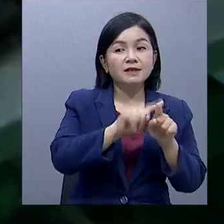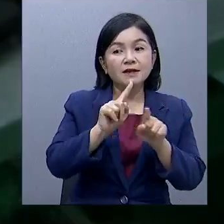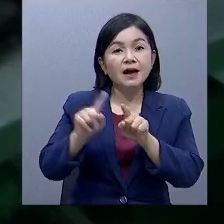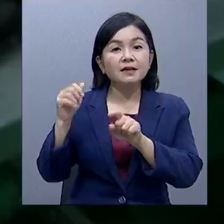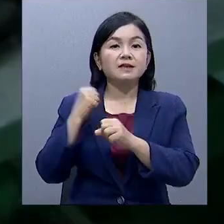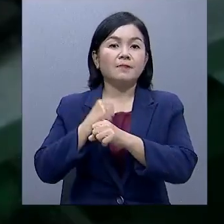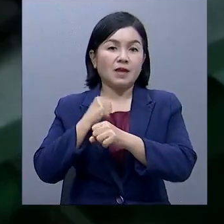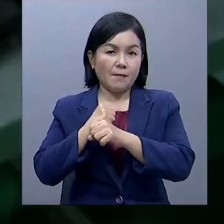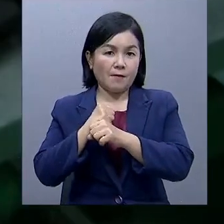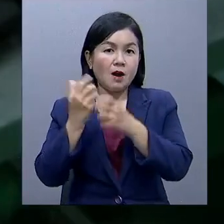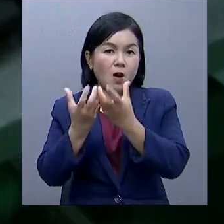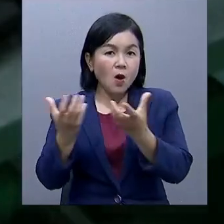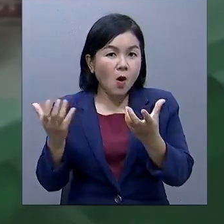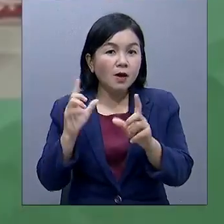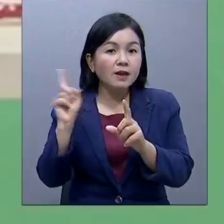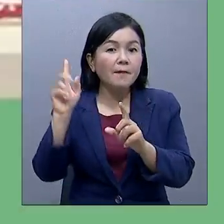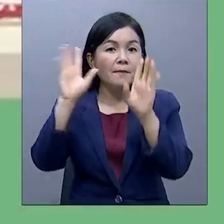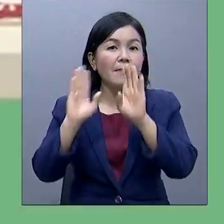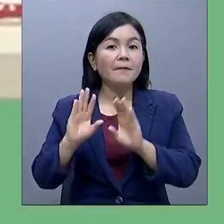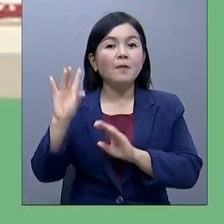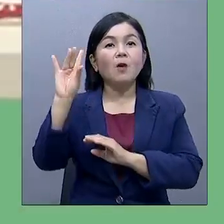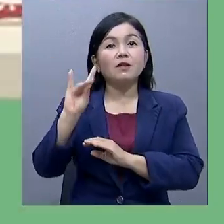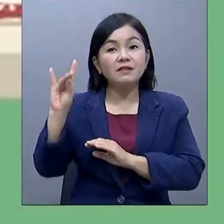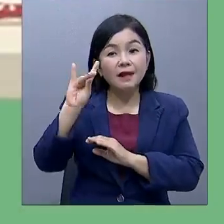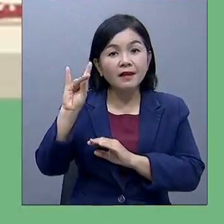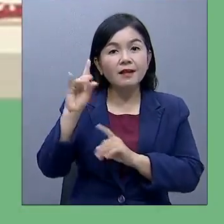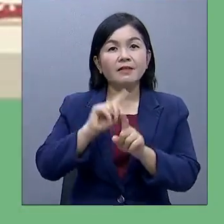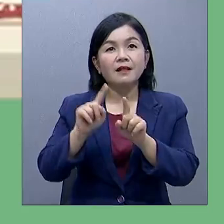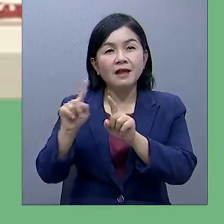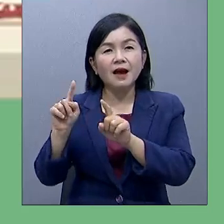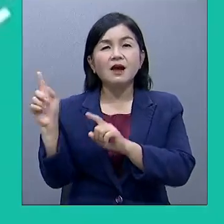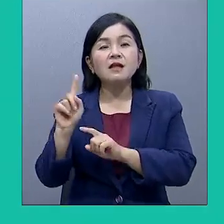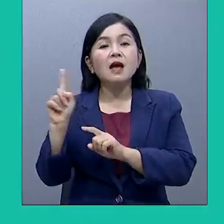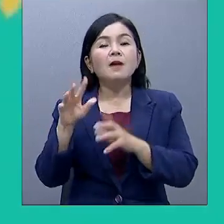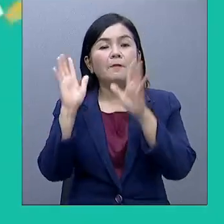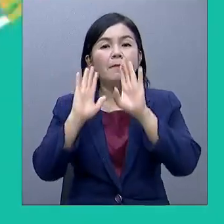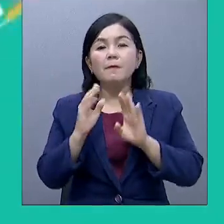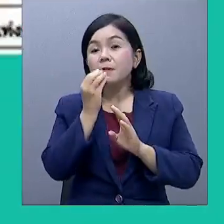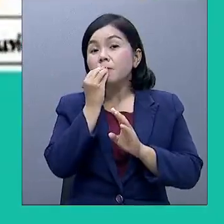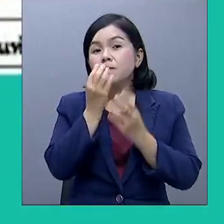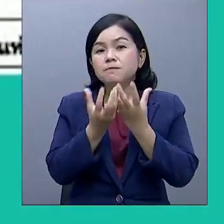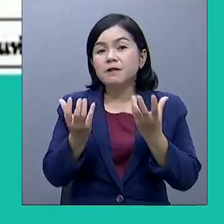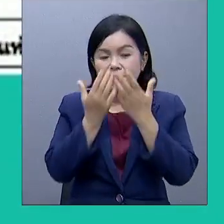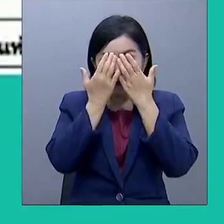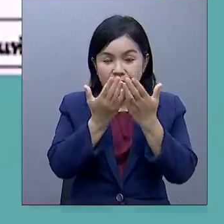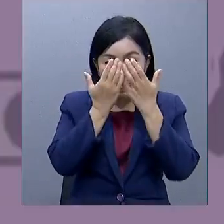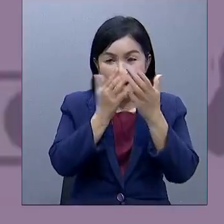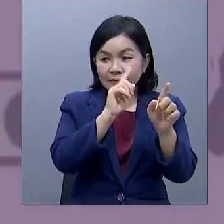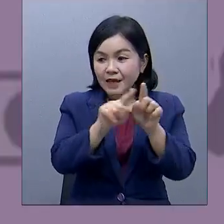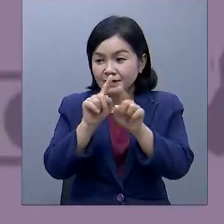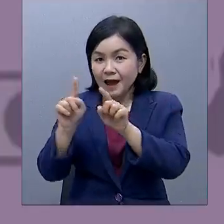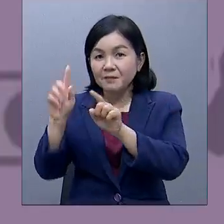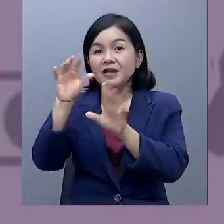สินค้าประเภทผลิตภัณฑ์ที่ได้จากสัตว์ซึ่งจะสังเกตได้ว่าศักยภาพในการรองรับฮาลาลเนี่ยนะคะจะอยู่ที่การนำไปแปรรูปต่